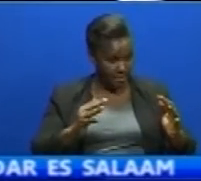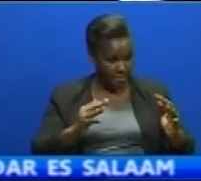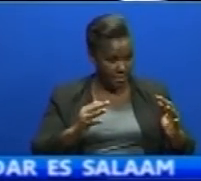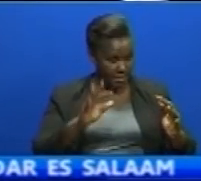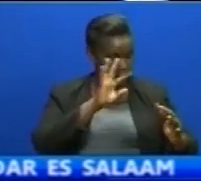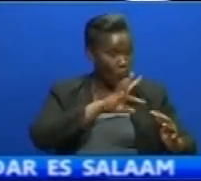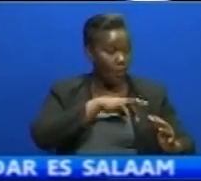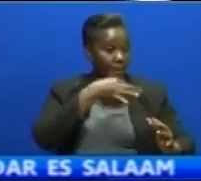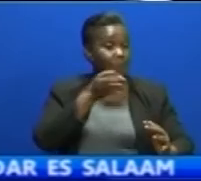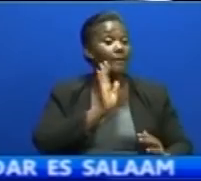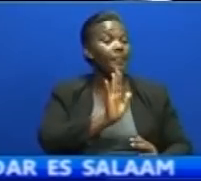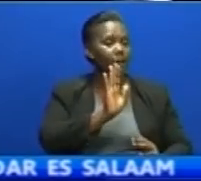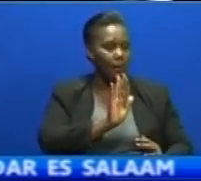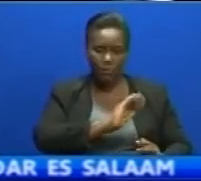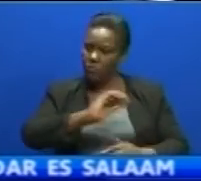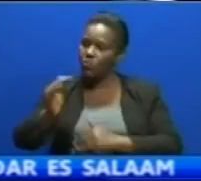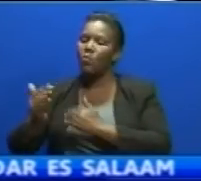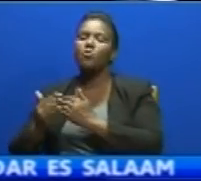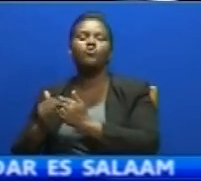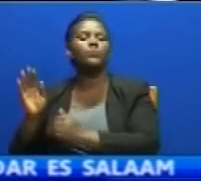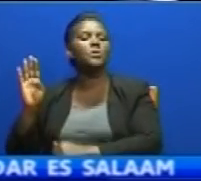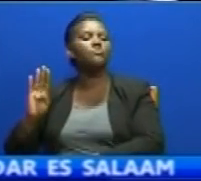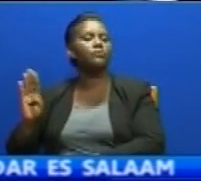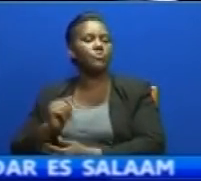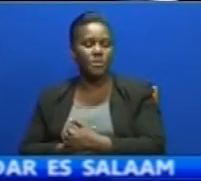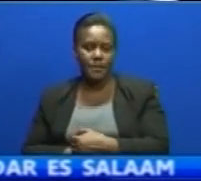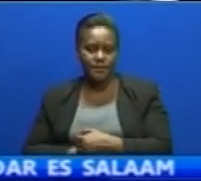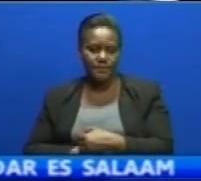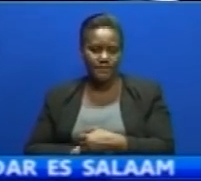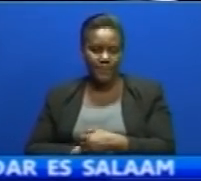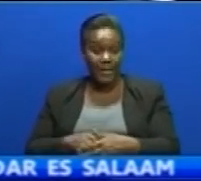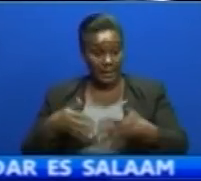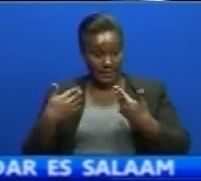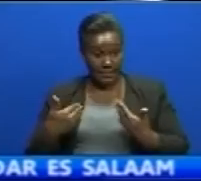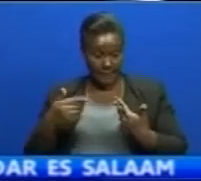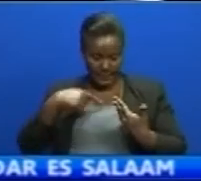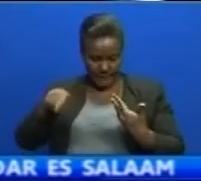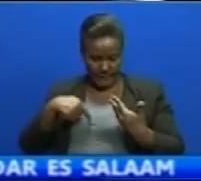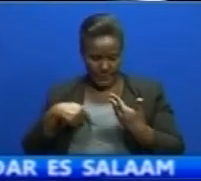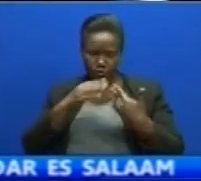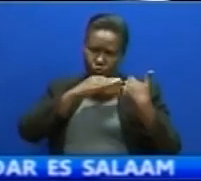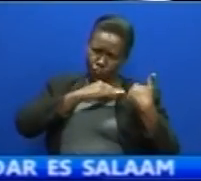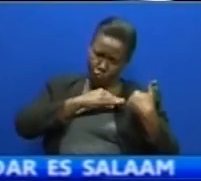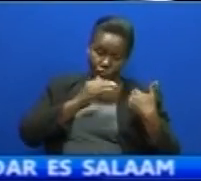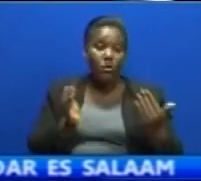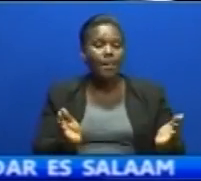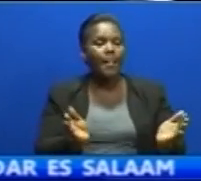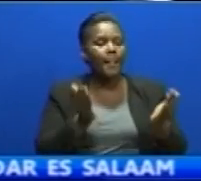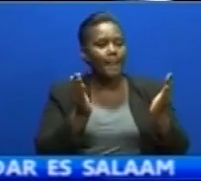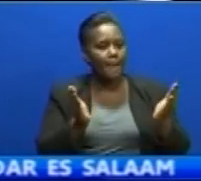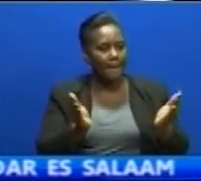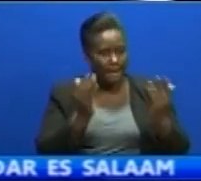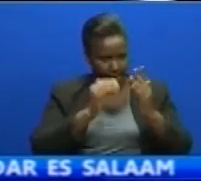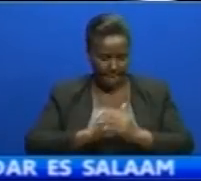warudi Burundi. Sasa tunapokuwa tunafanya majukumu ya kuhamasisha, majukumu ya